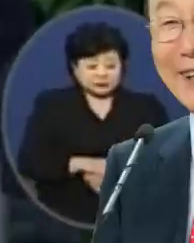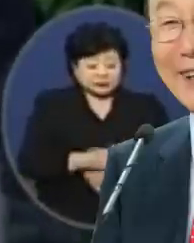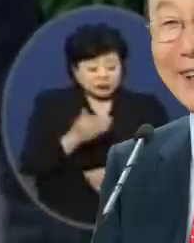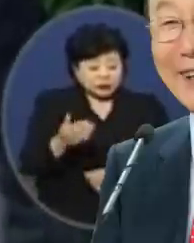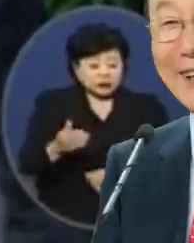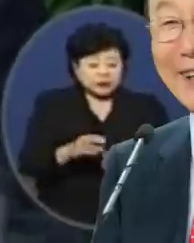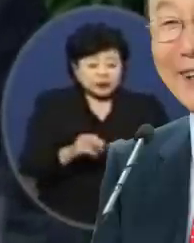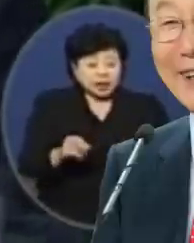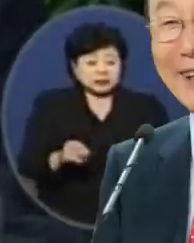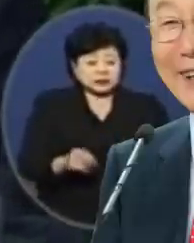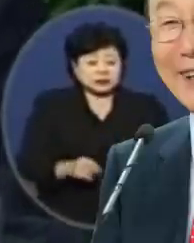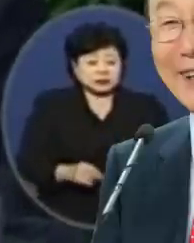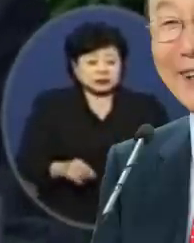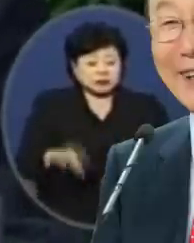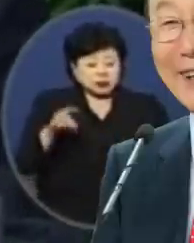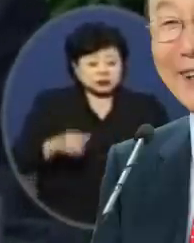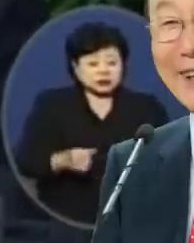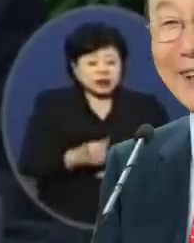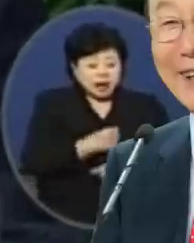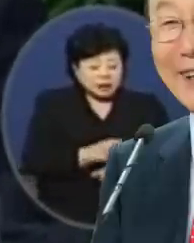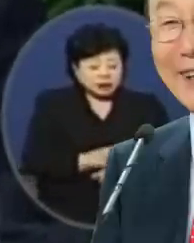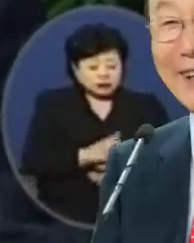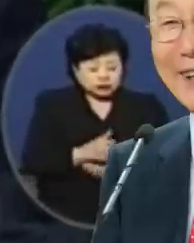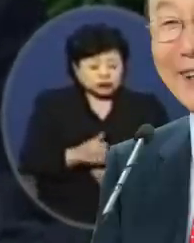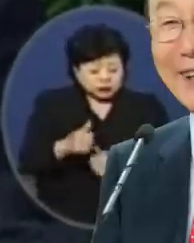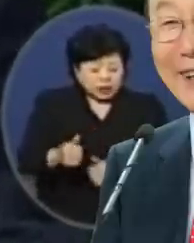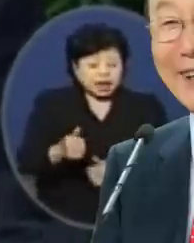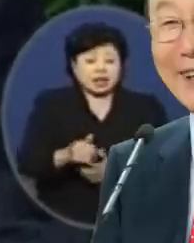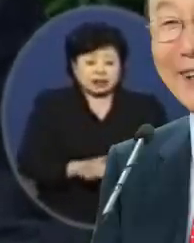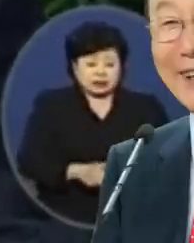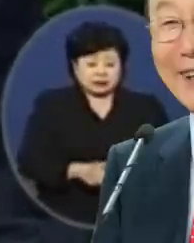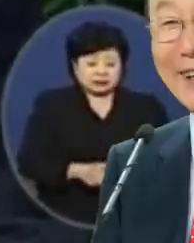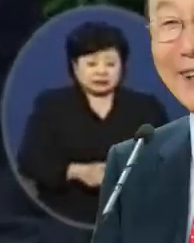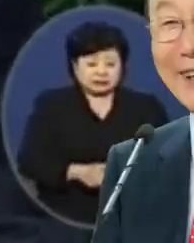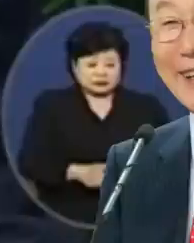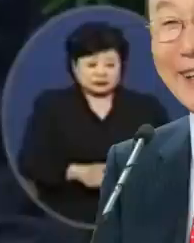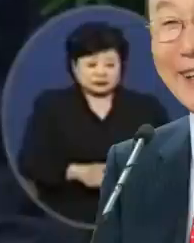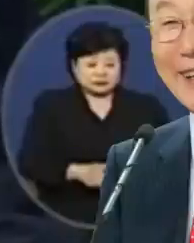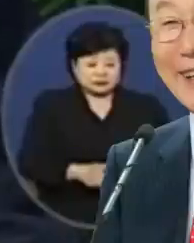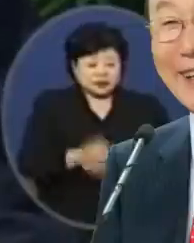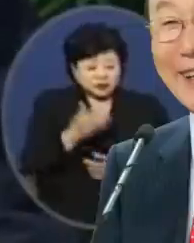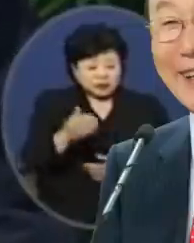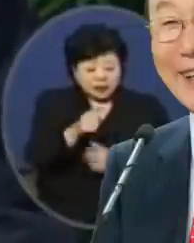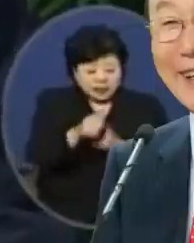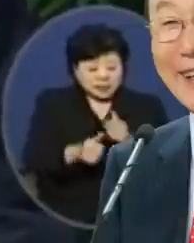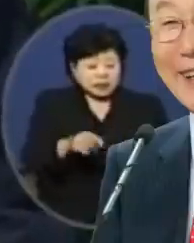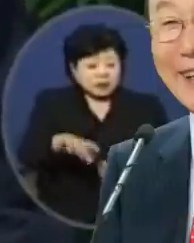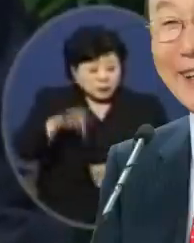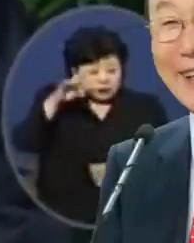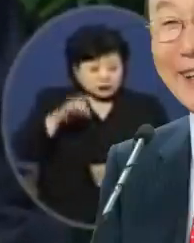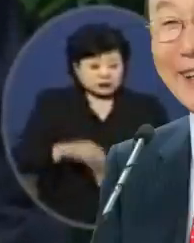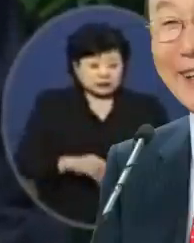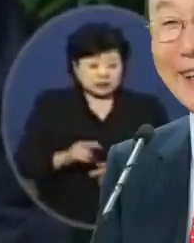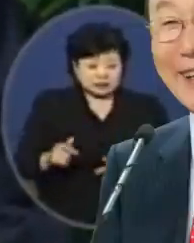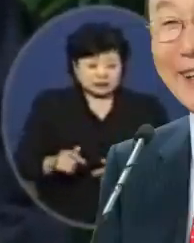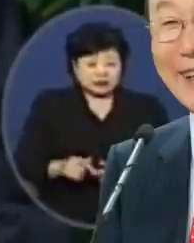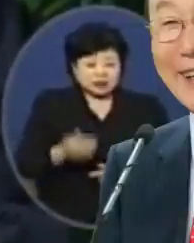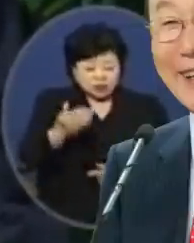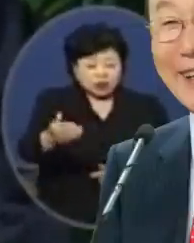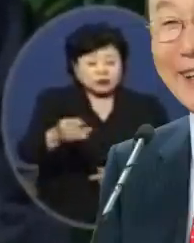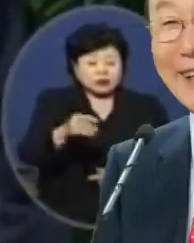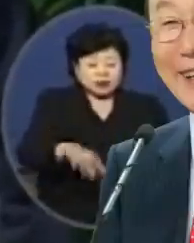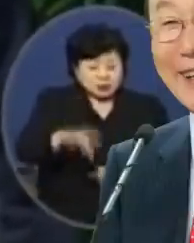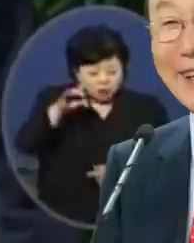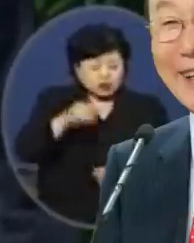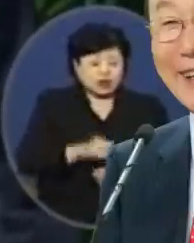여러분이 이 땅에서 무엇을 먼저 하는 것을 주님께서 따라서 하신 것입니다. 여러분이 하나님 먼저 하세요? 아니요, 여러분 먼저 해야